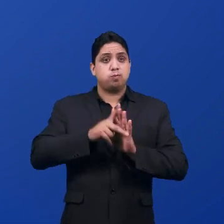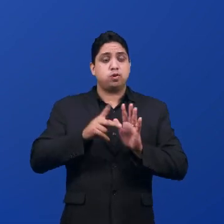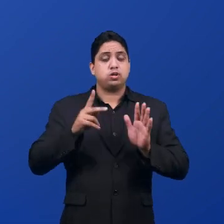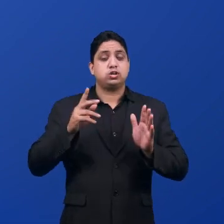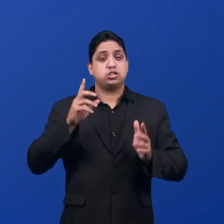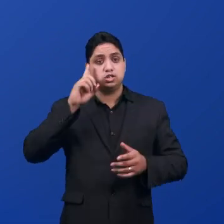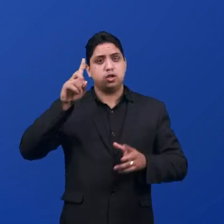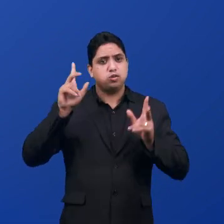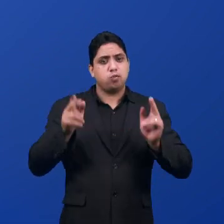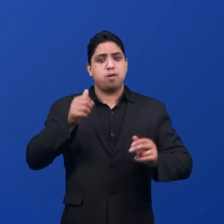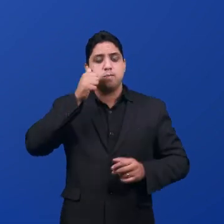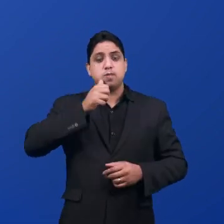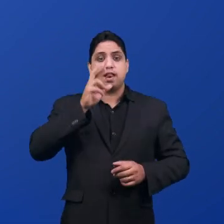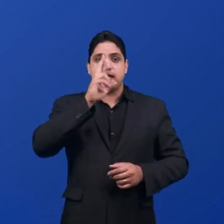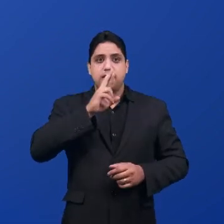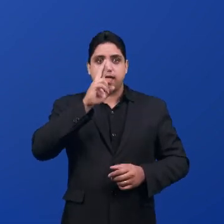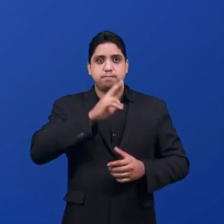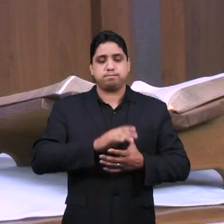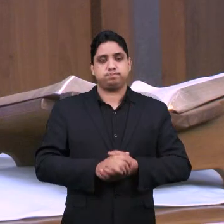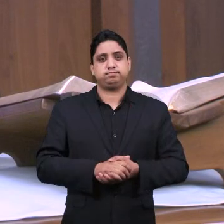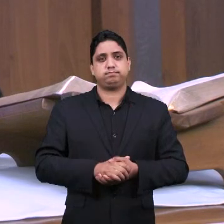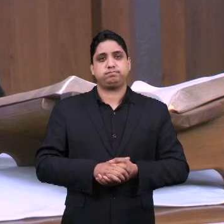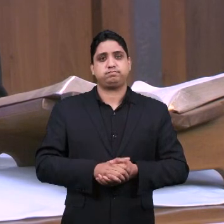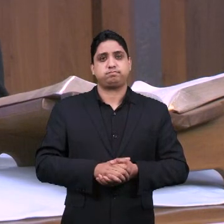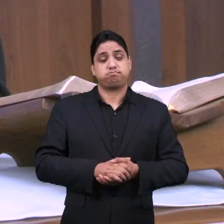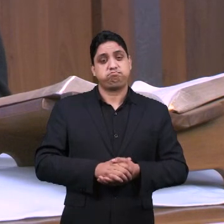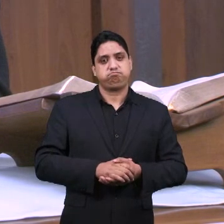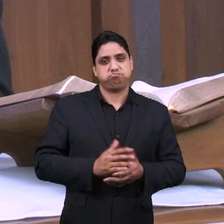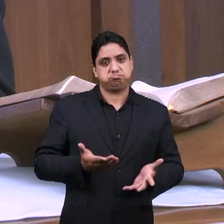Dieu, comme a été le cas de Rahab.